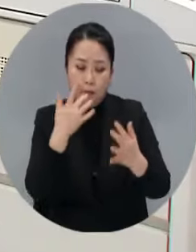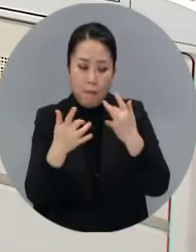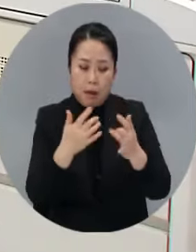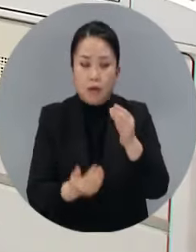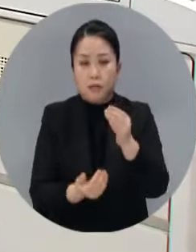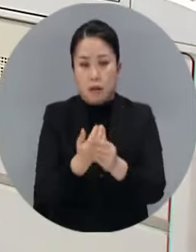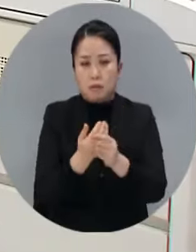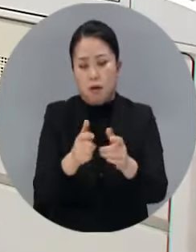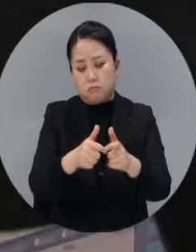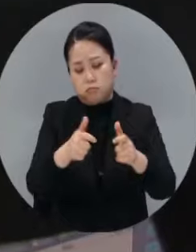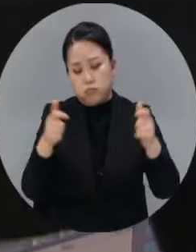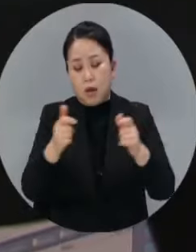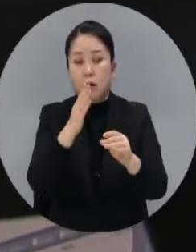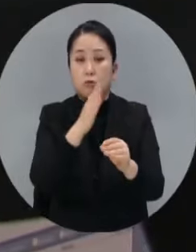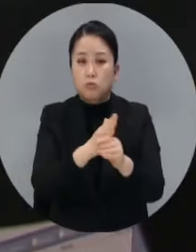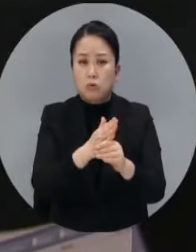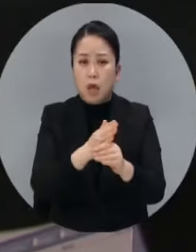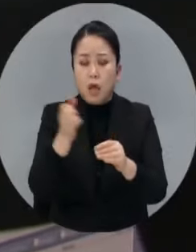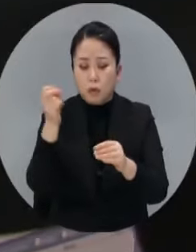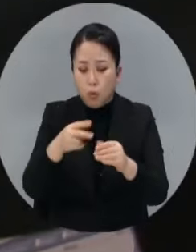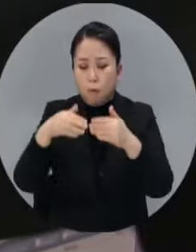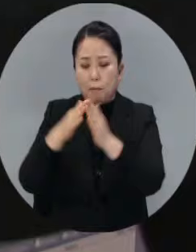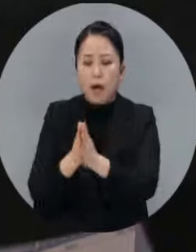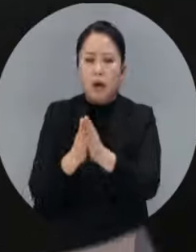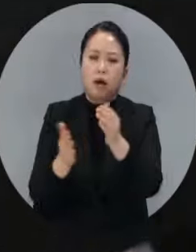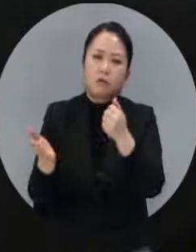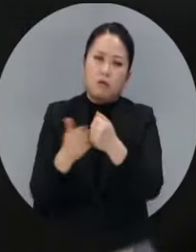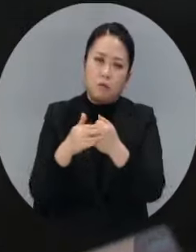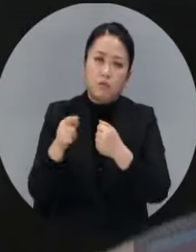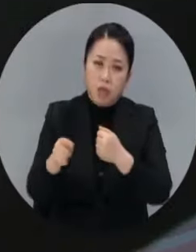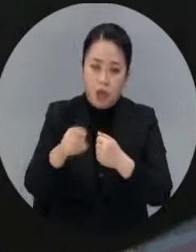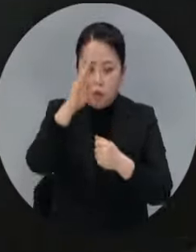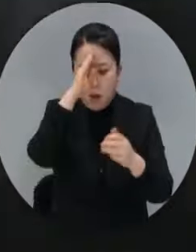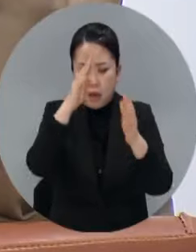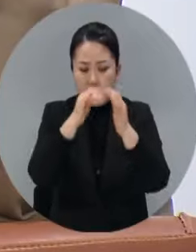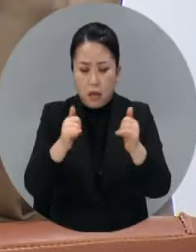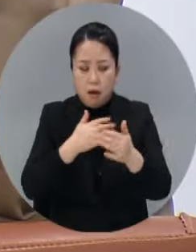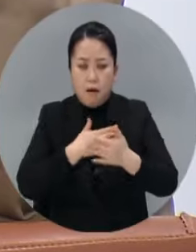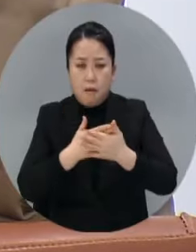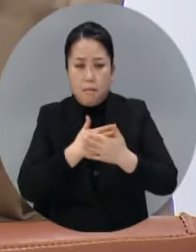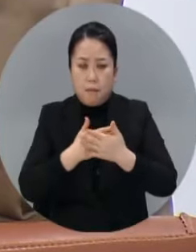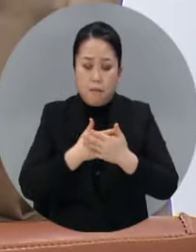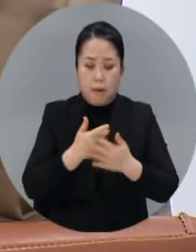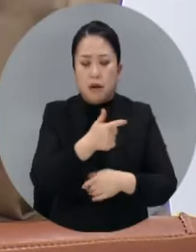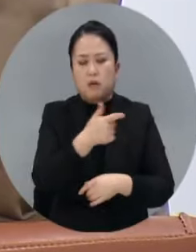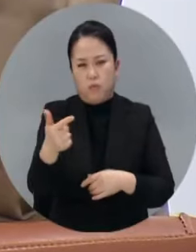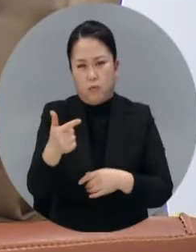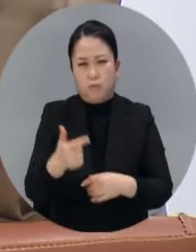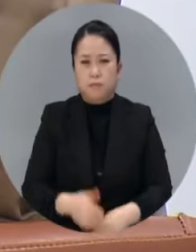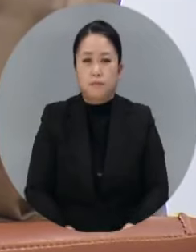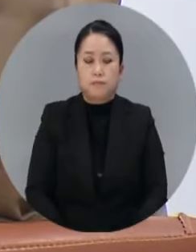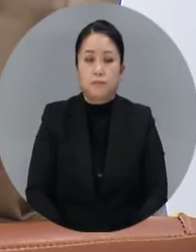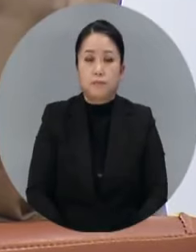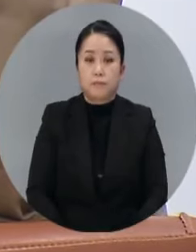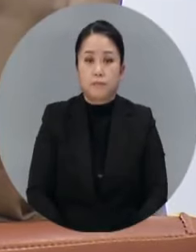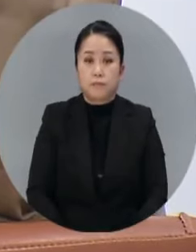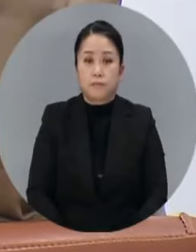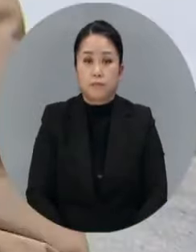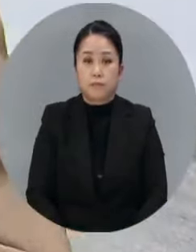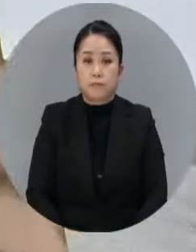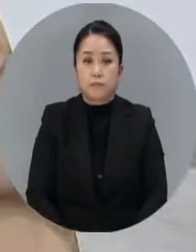여파가 커지고 있는 가운데 발생한 일이다 보니 환자들의 불안감은 커져만 갑니다